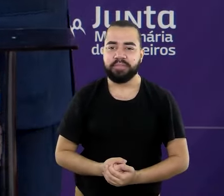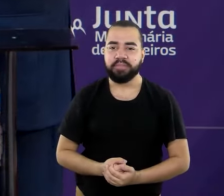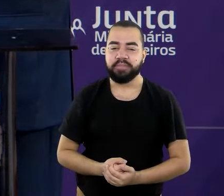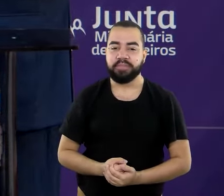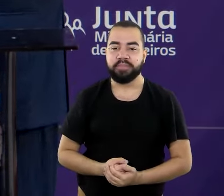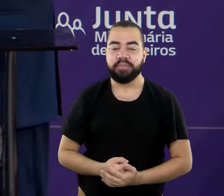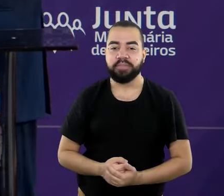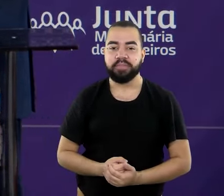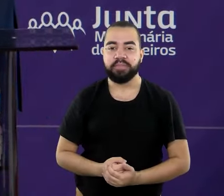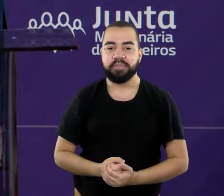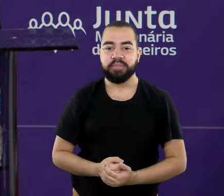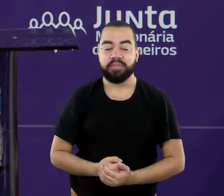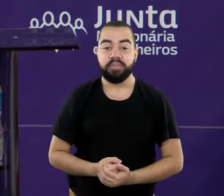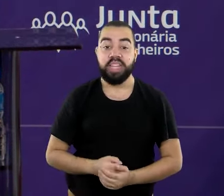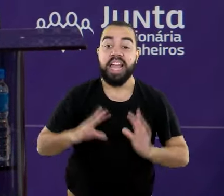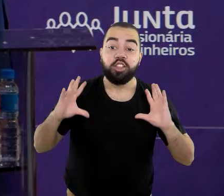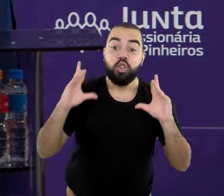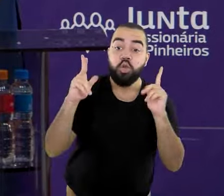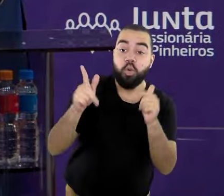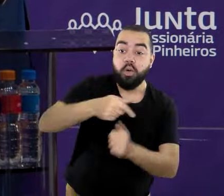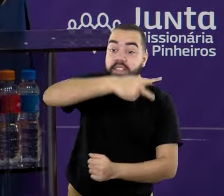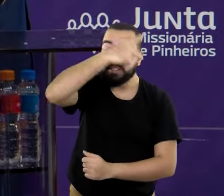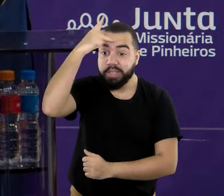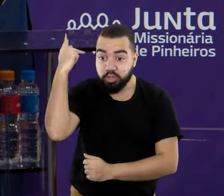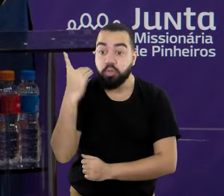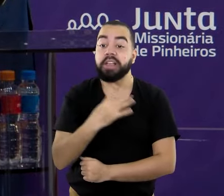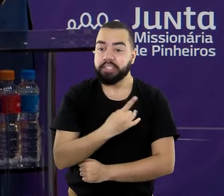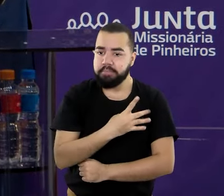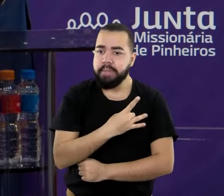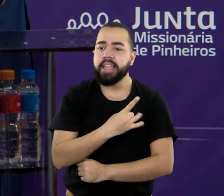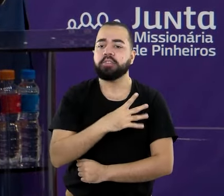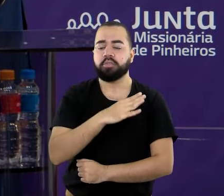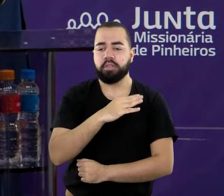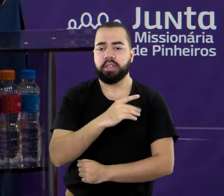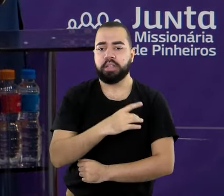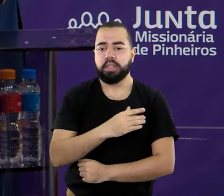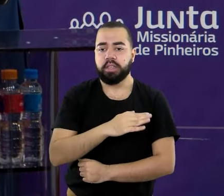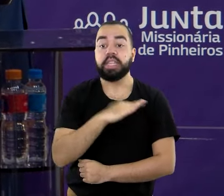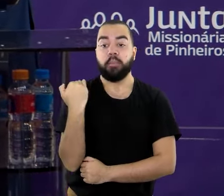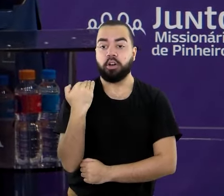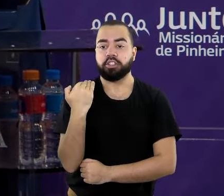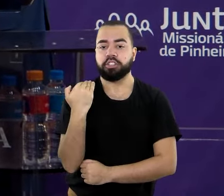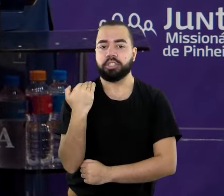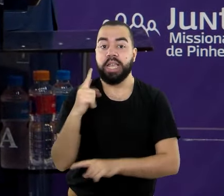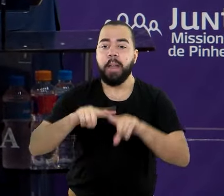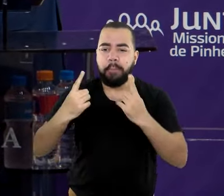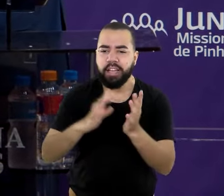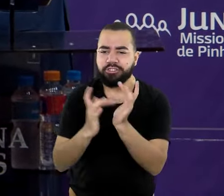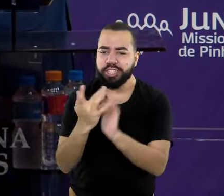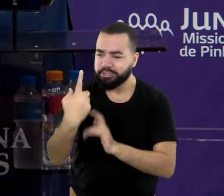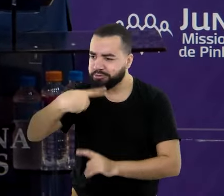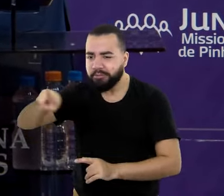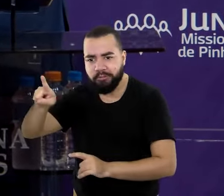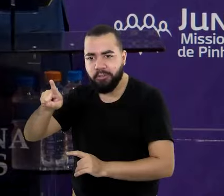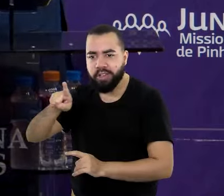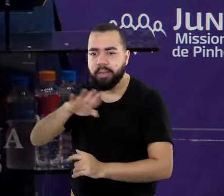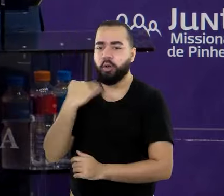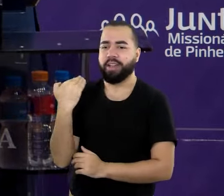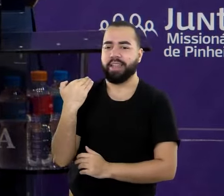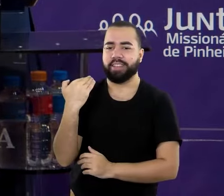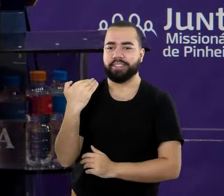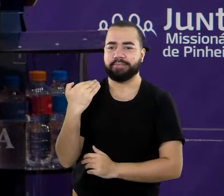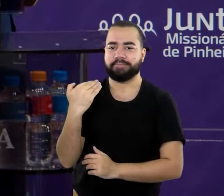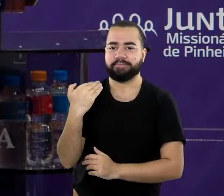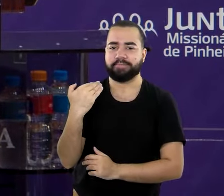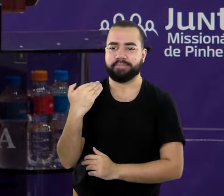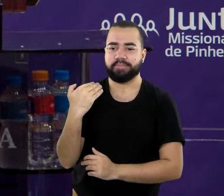죽게 하셨습니다. Todo mundo teme a morte, mas o próprio Jesus ele foi para a morte. 예수